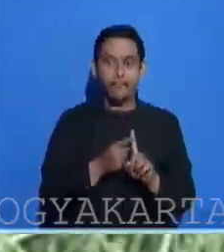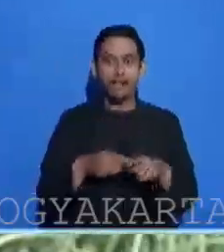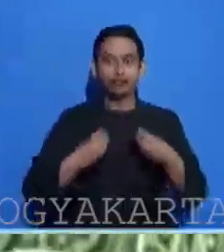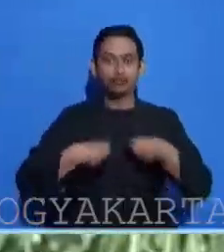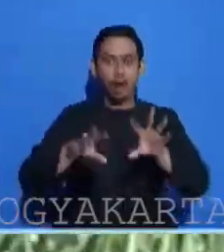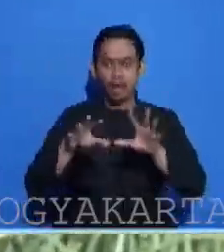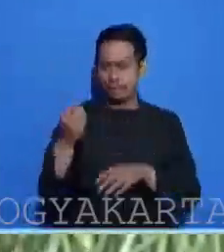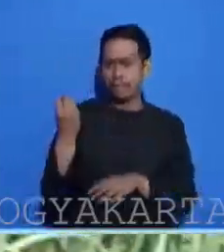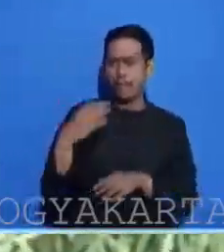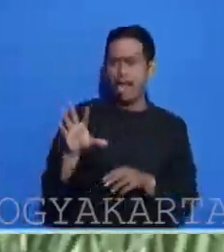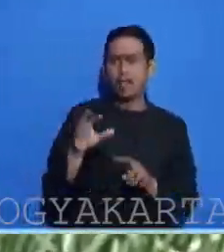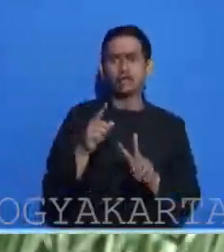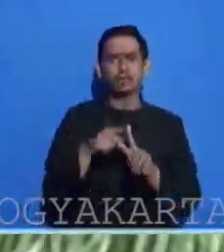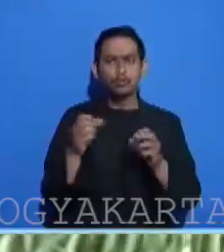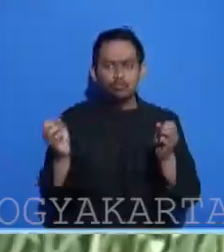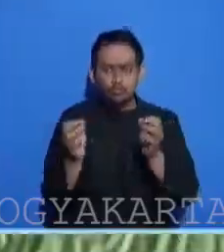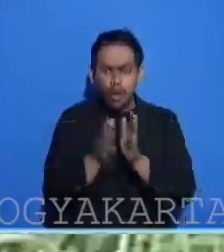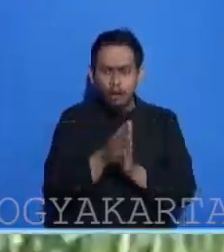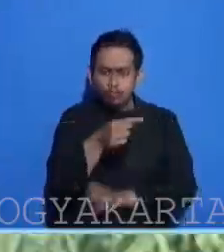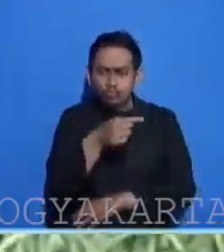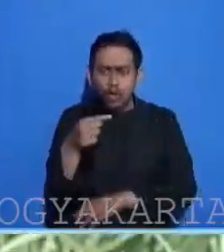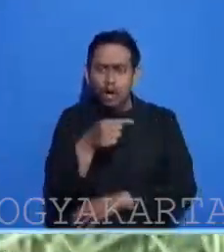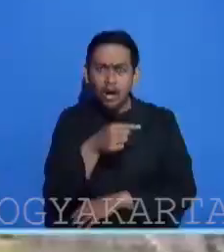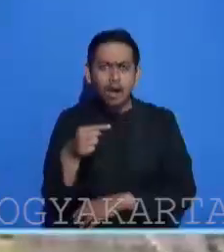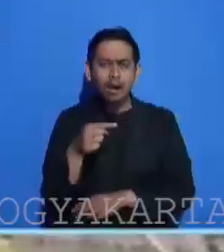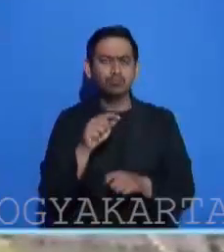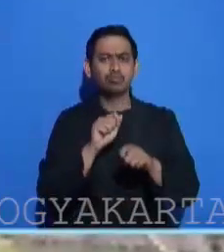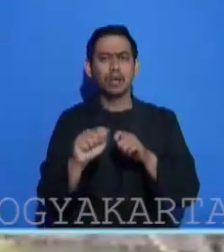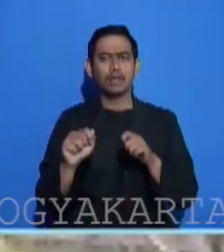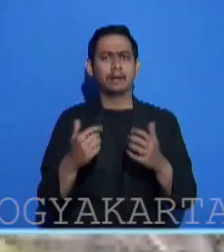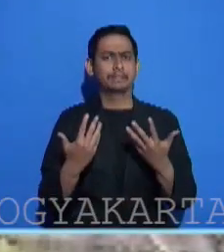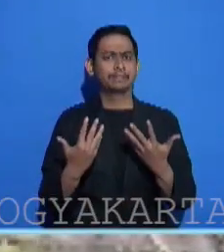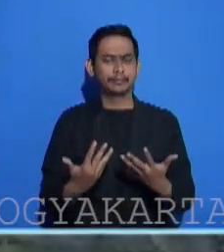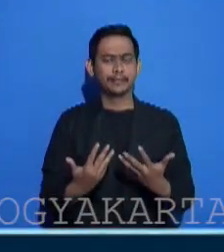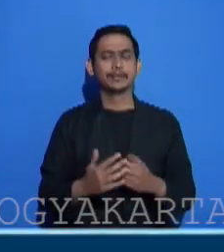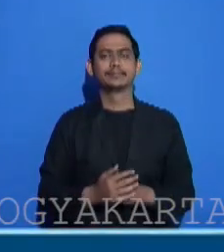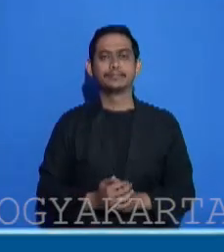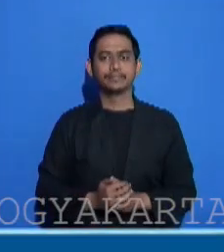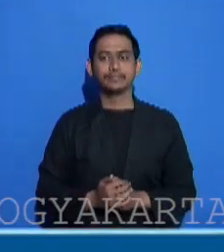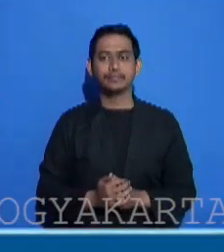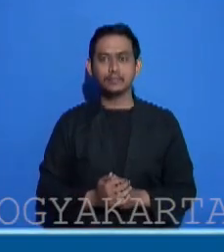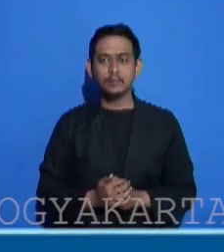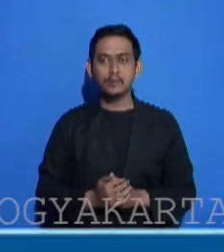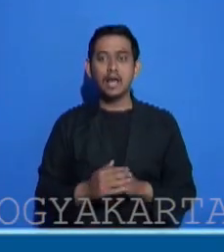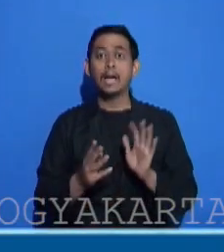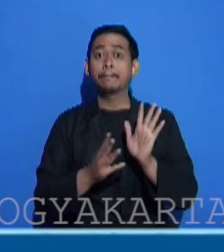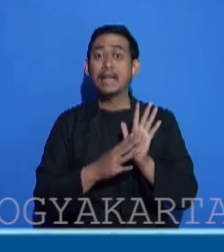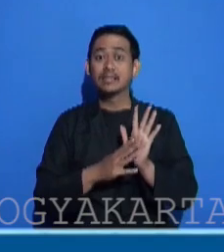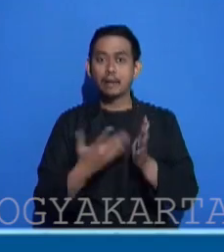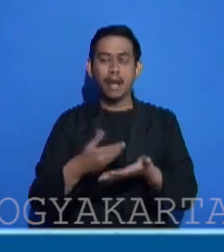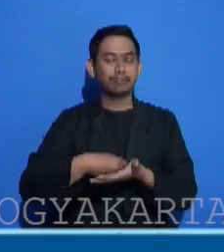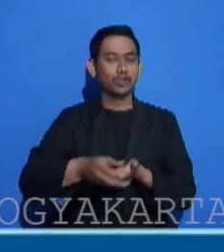awis damel sesanggemanipun kadang tani tansaya aurat. Itu masalah Rabuk, masalah